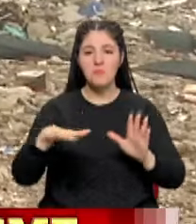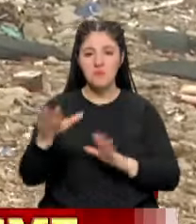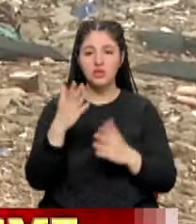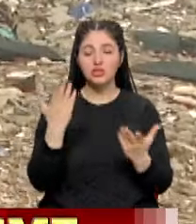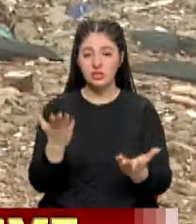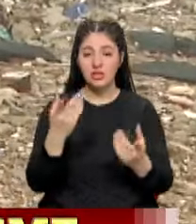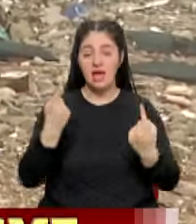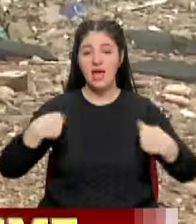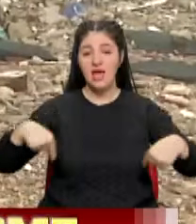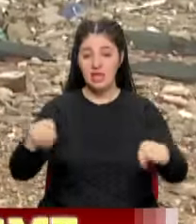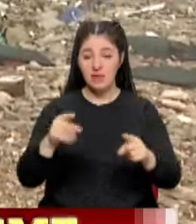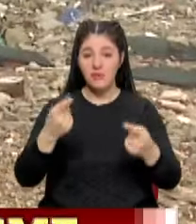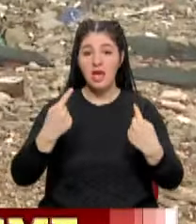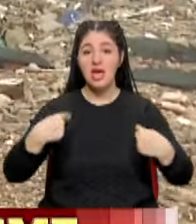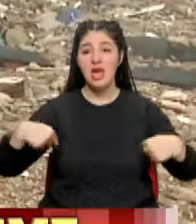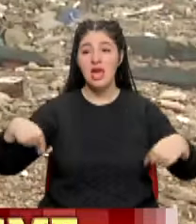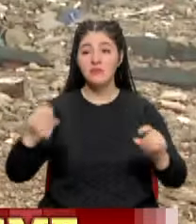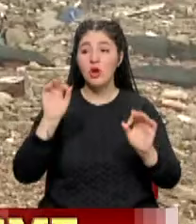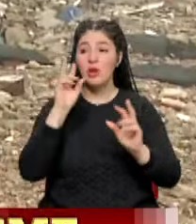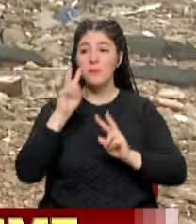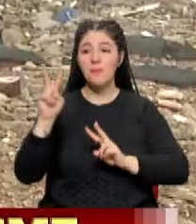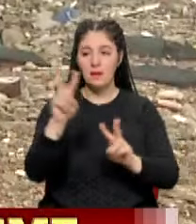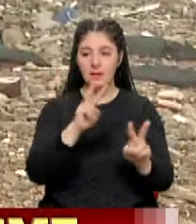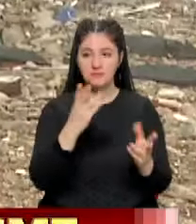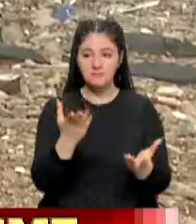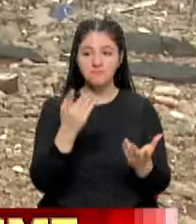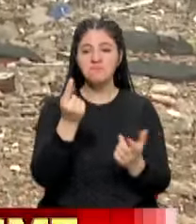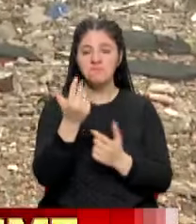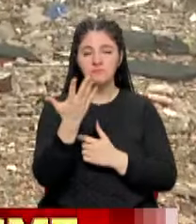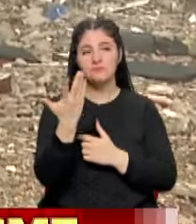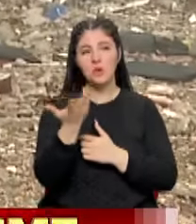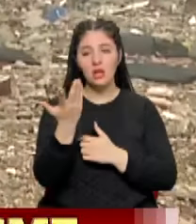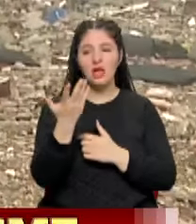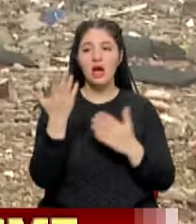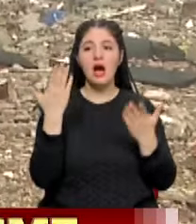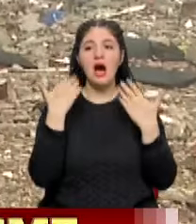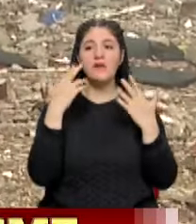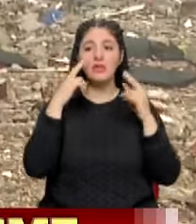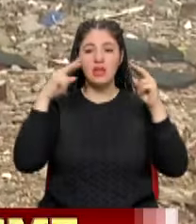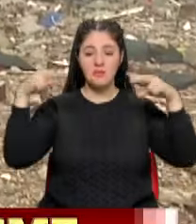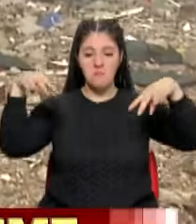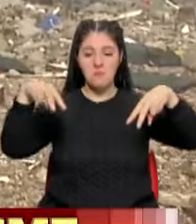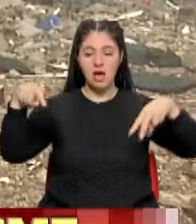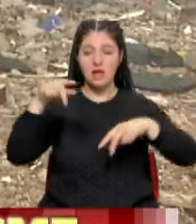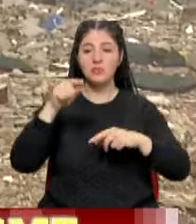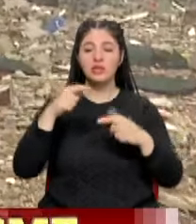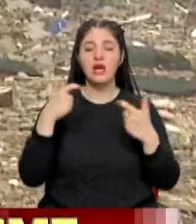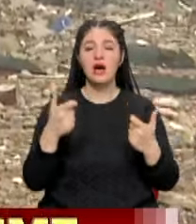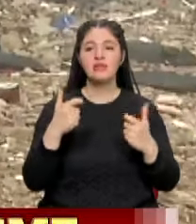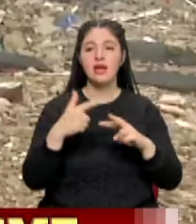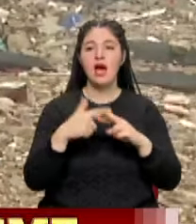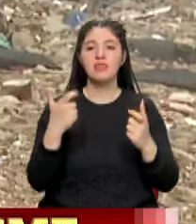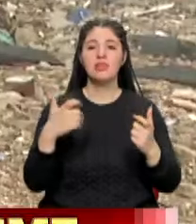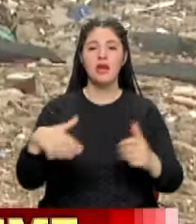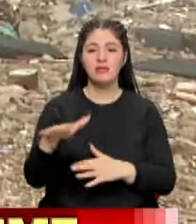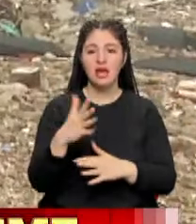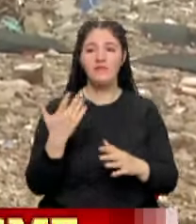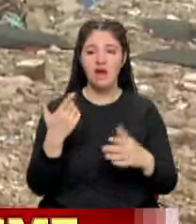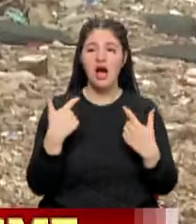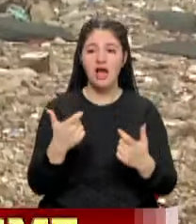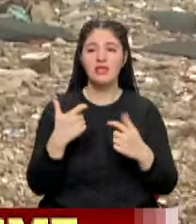İşte etrafımız, etrafımıza şöyle bir bakalım. Hatta biraz da şöyle havadan bakalım. Burası Hatay Antakya ve